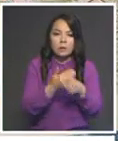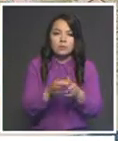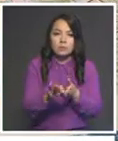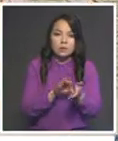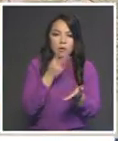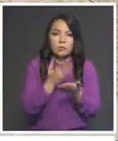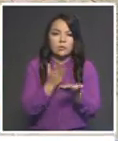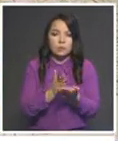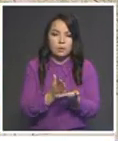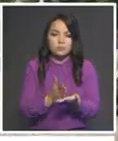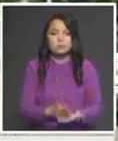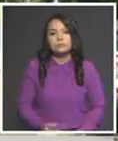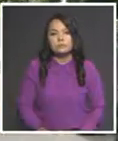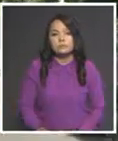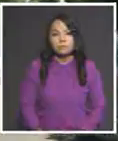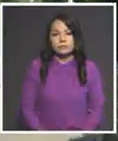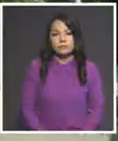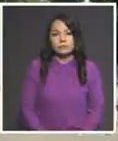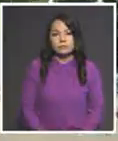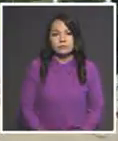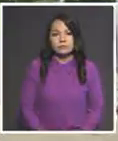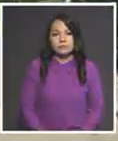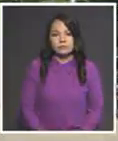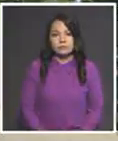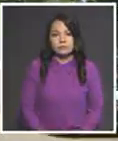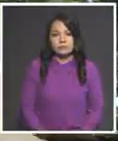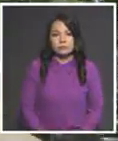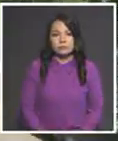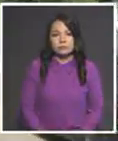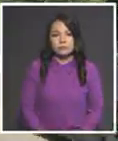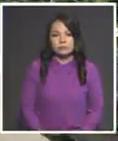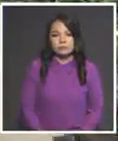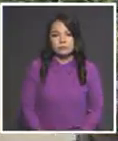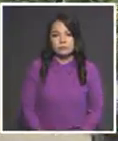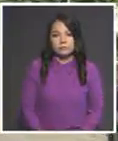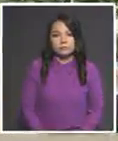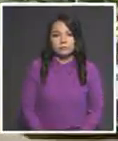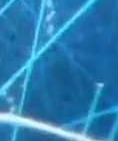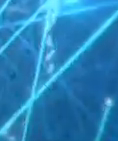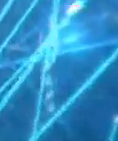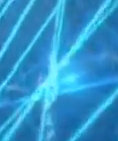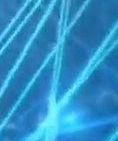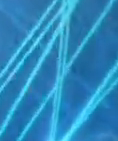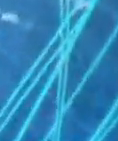жылдам көрсетіледі. Оңғар Алпысбайұлы, Сапар Ақыншарыпхан, Қазақстан ұлттық телеарнасы.